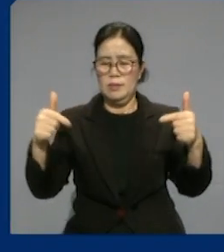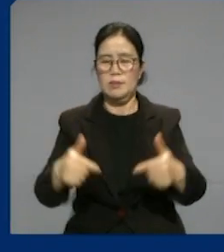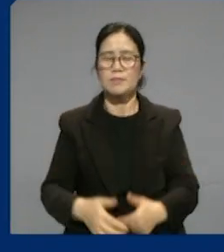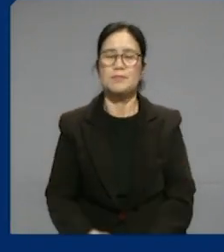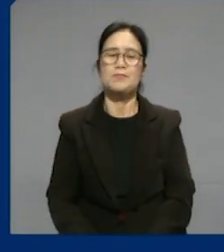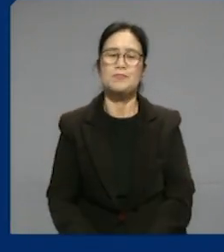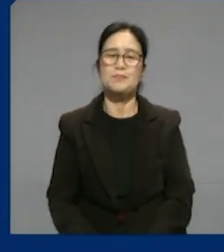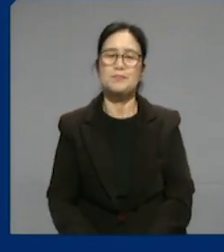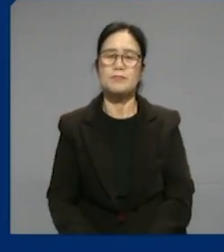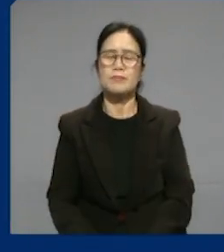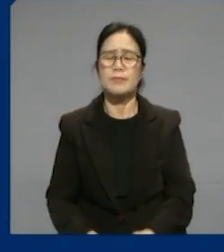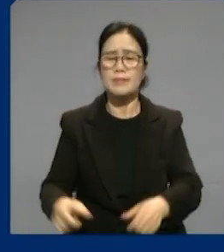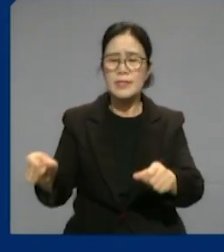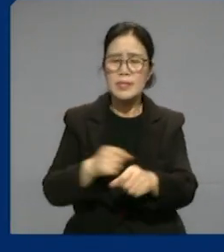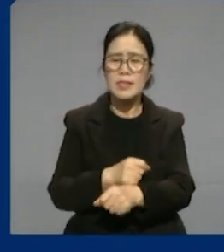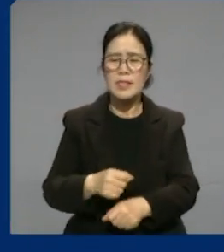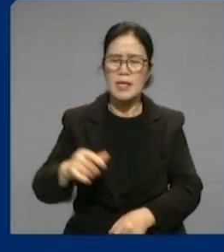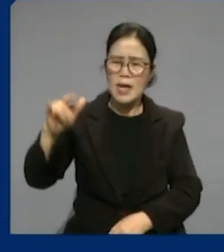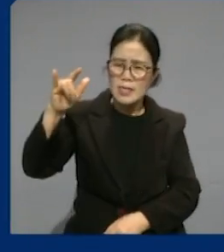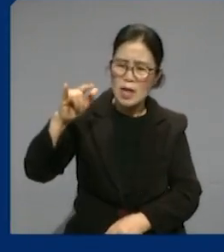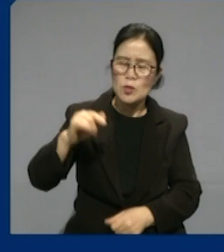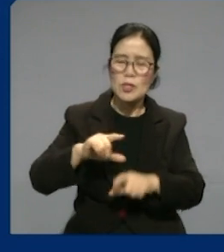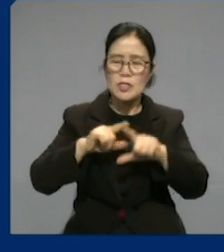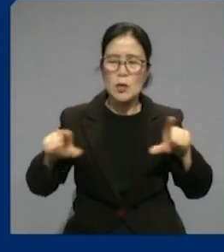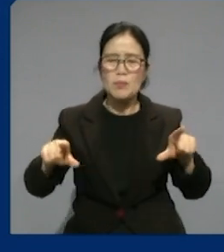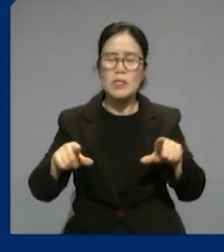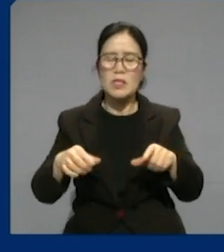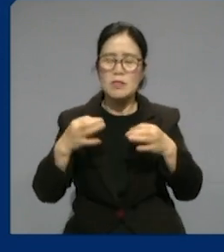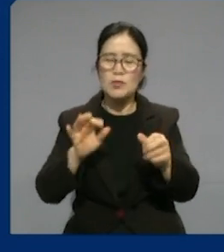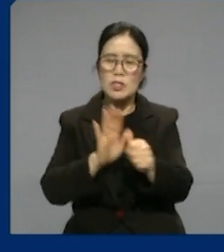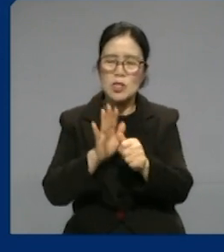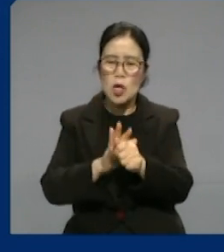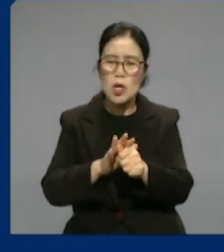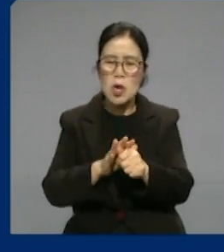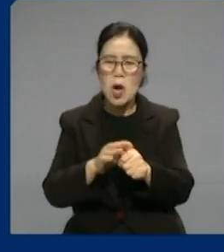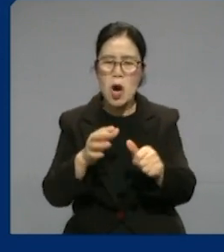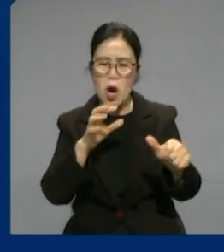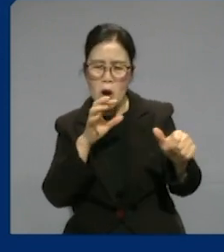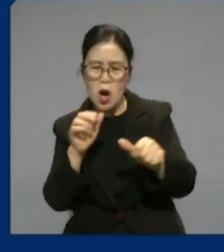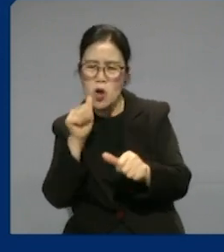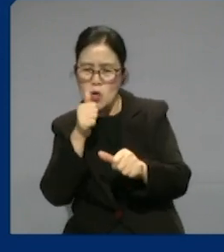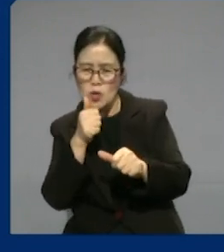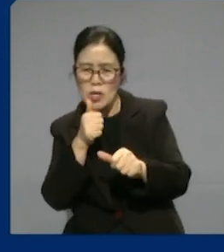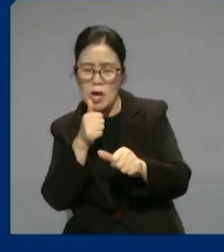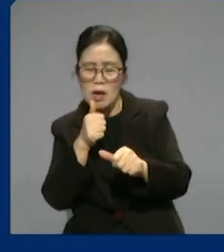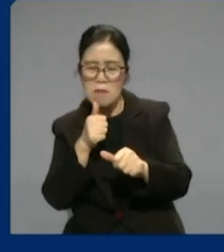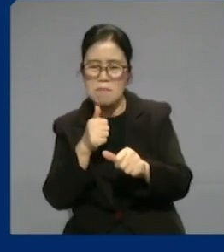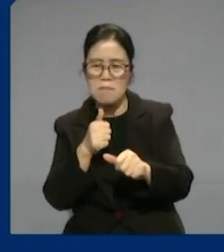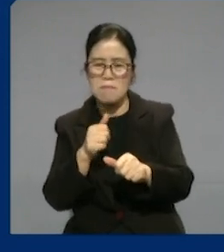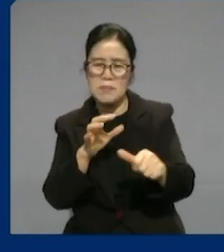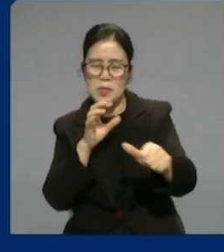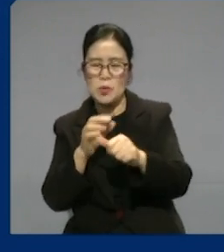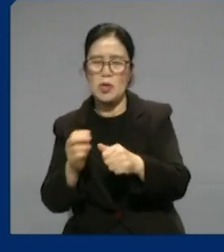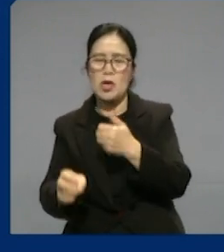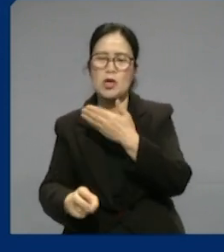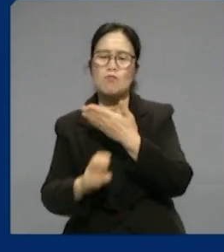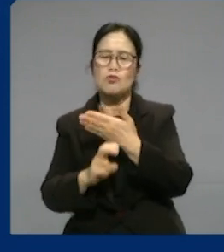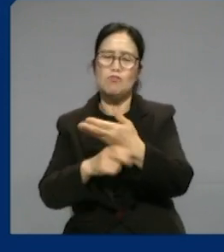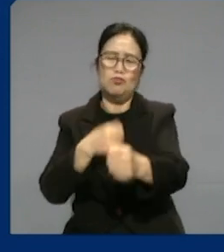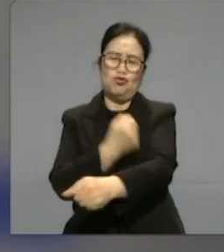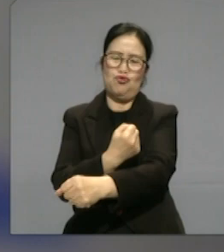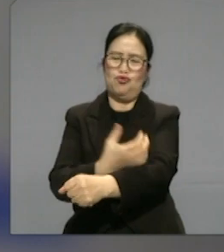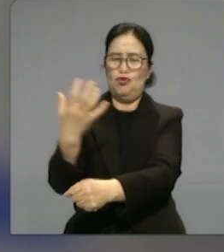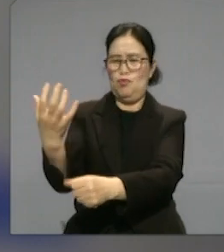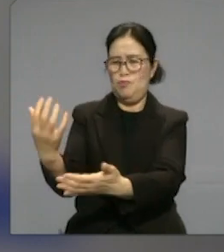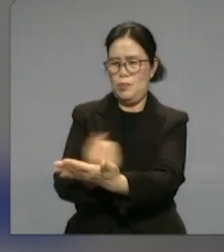늘었습니다 특히 햇살론 등 서민 금융지원 상품 중계를 빙자 한 법 수 편치 사례가 유독 크게